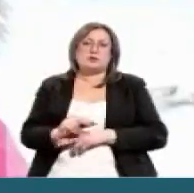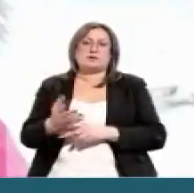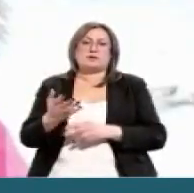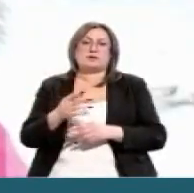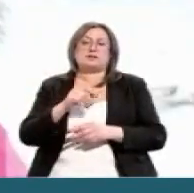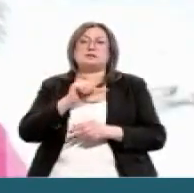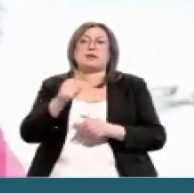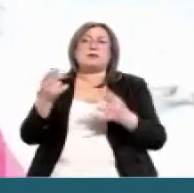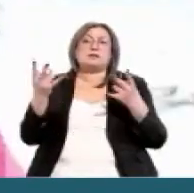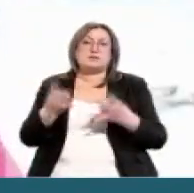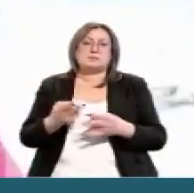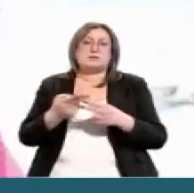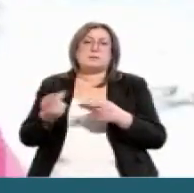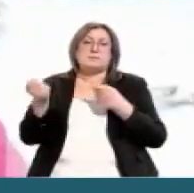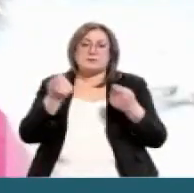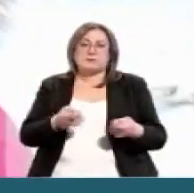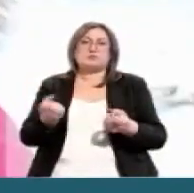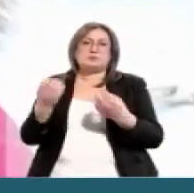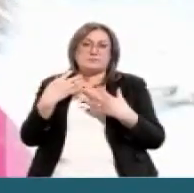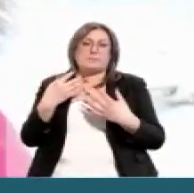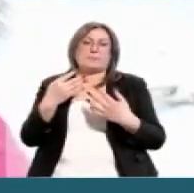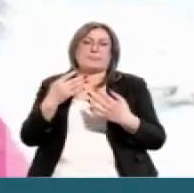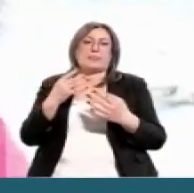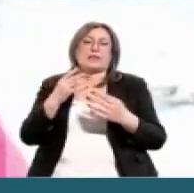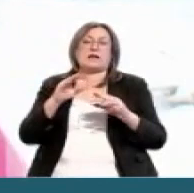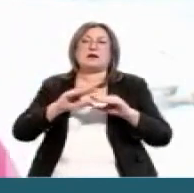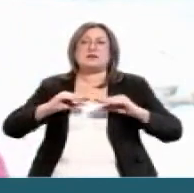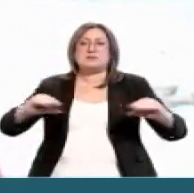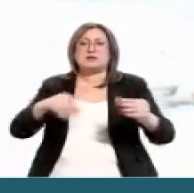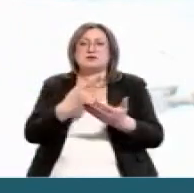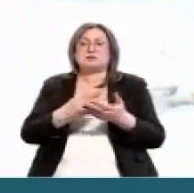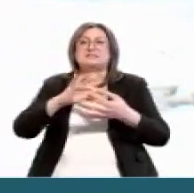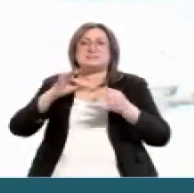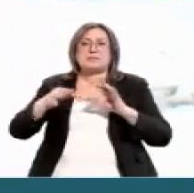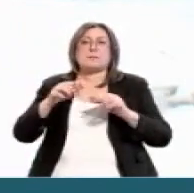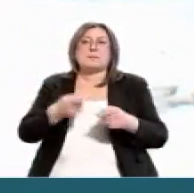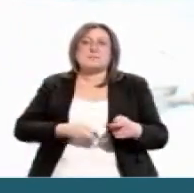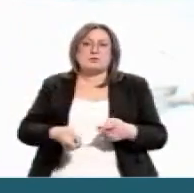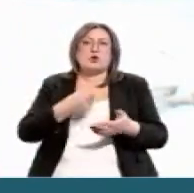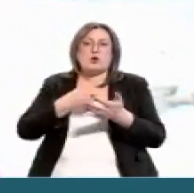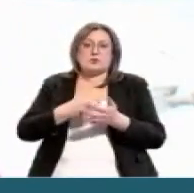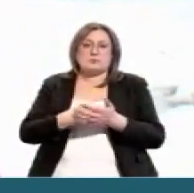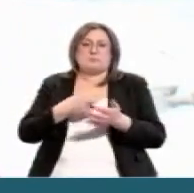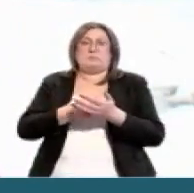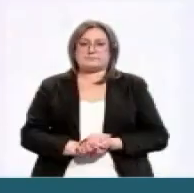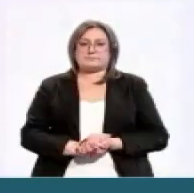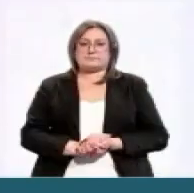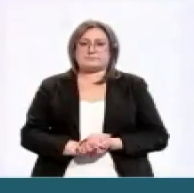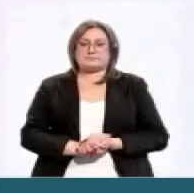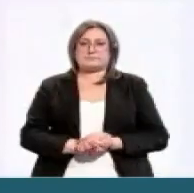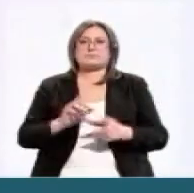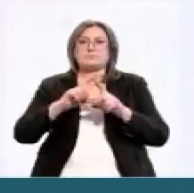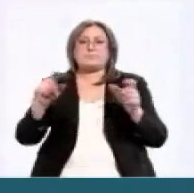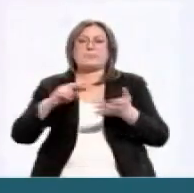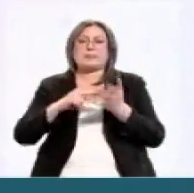Самое необходимое привозят и привозили лежанки, цепи, поводки, корма для щенков.